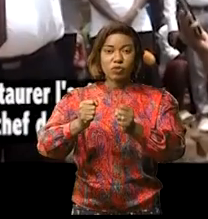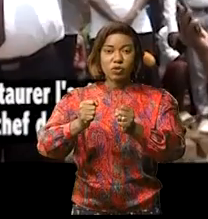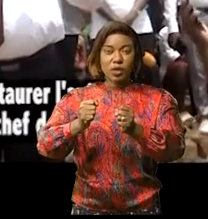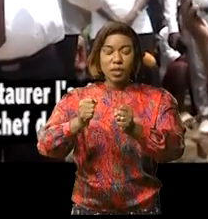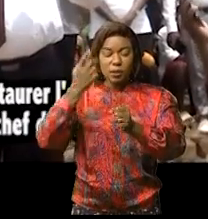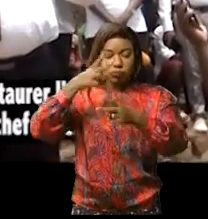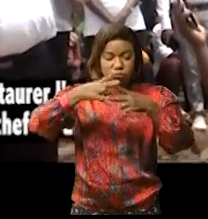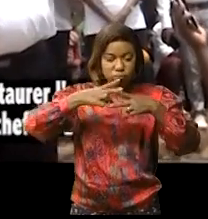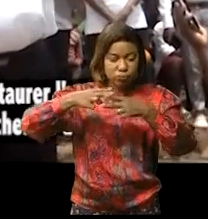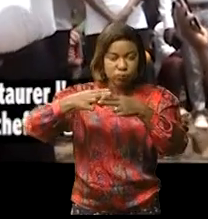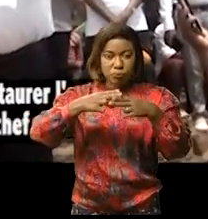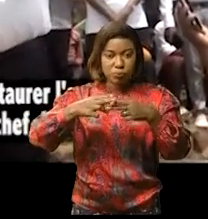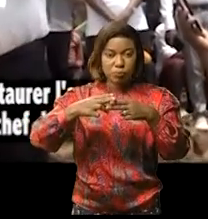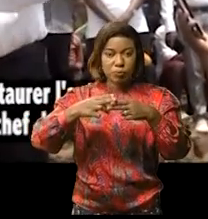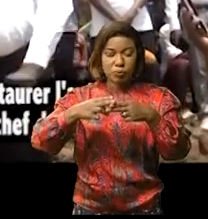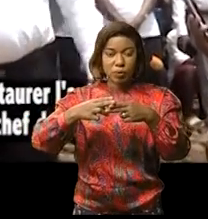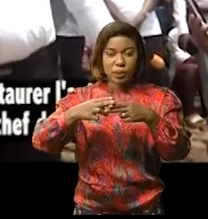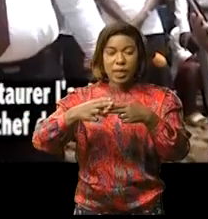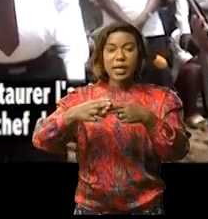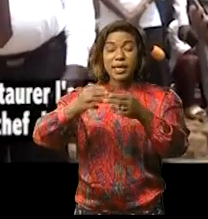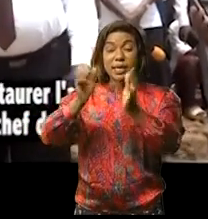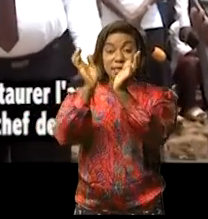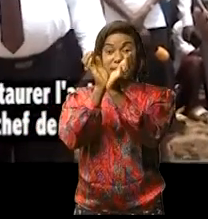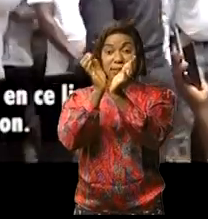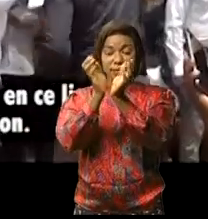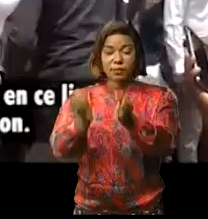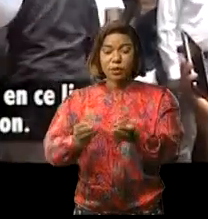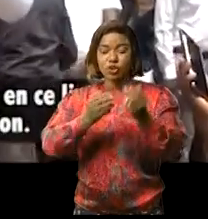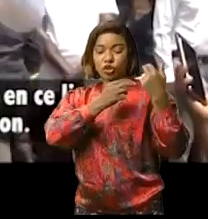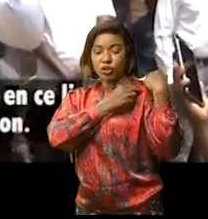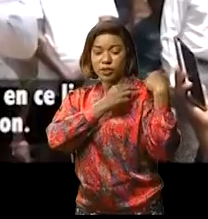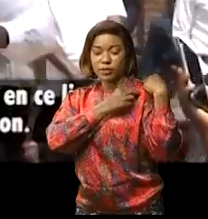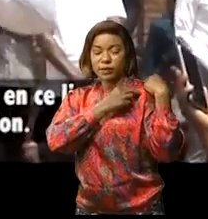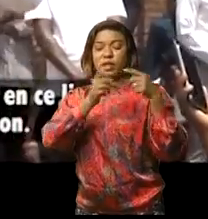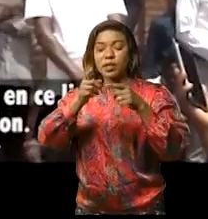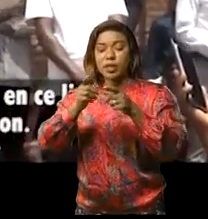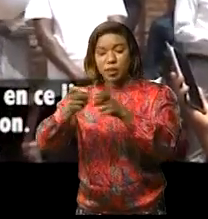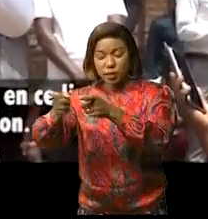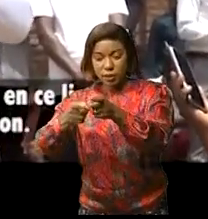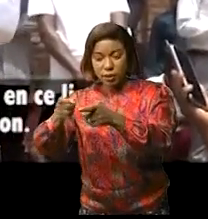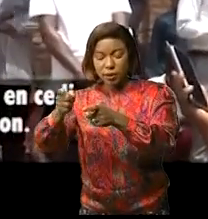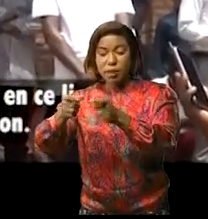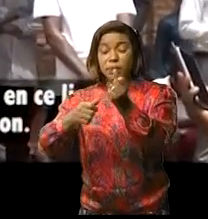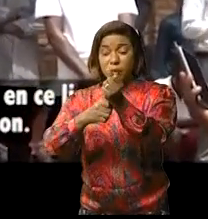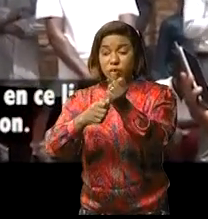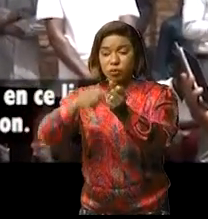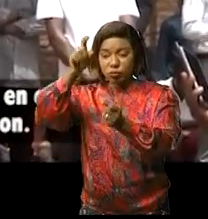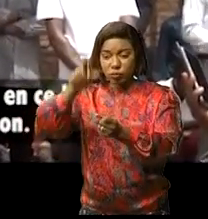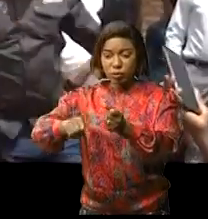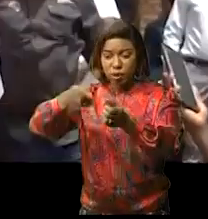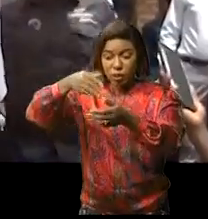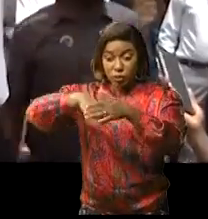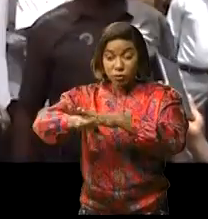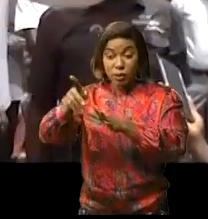ya stade na chef de division ya sport. N'importe qui oya kokota awa, il faut une autorisation